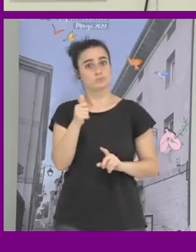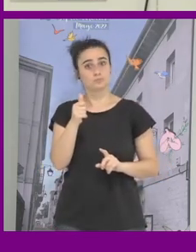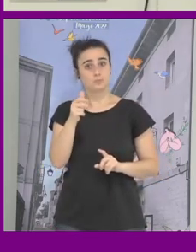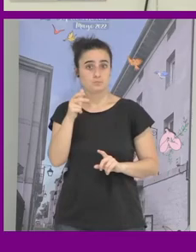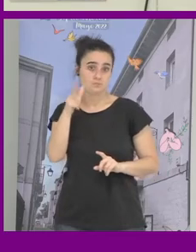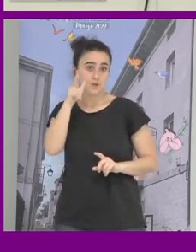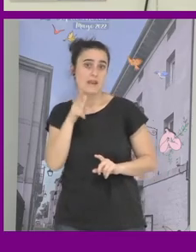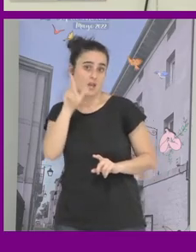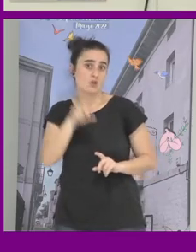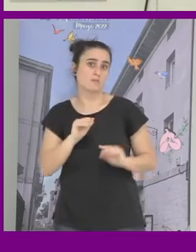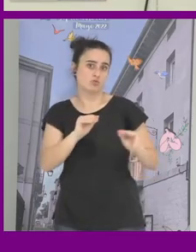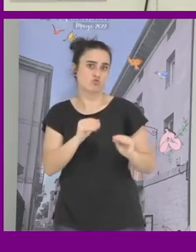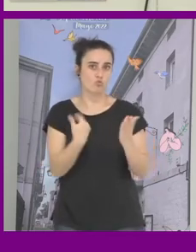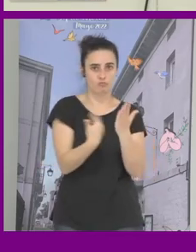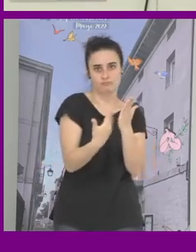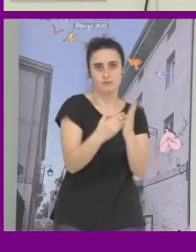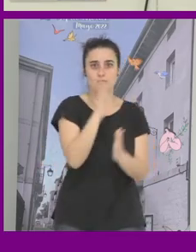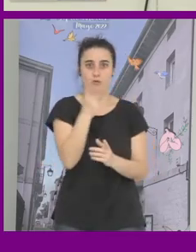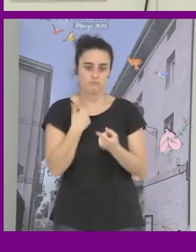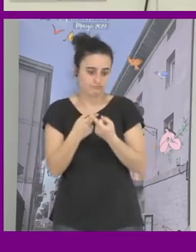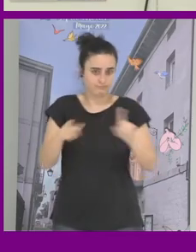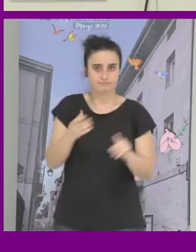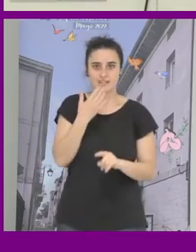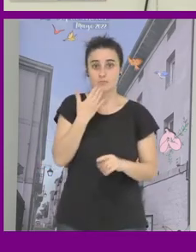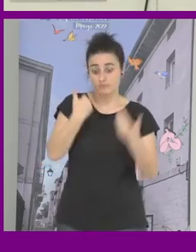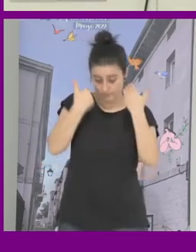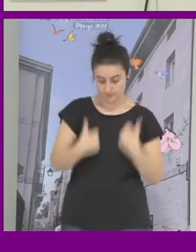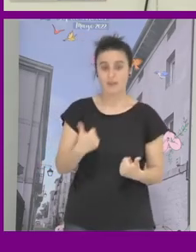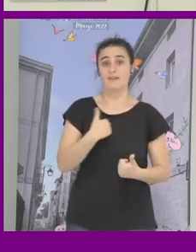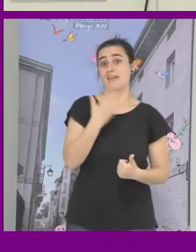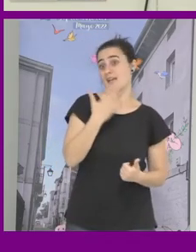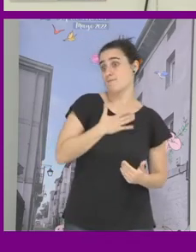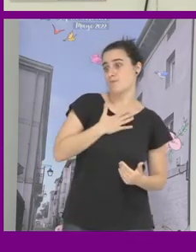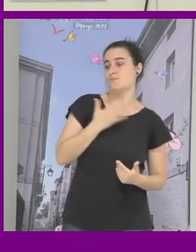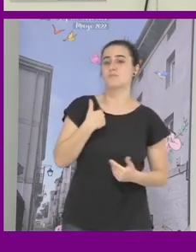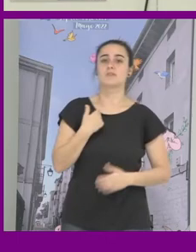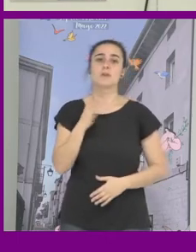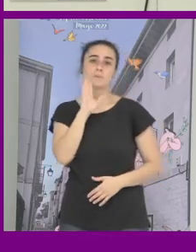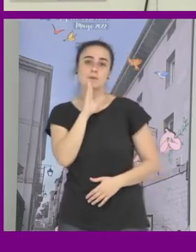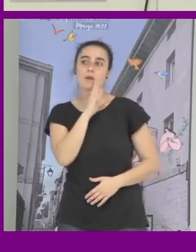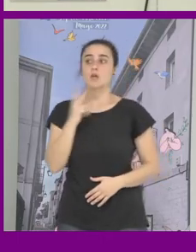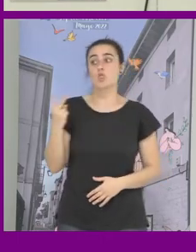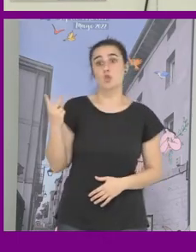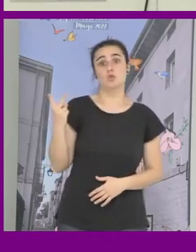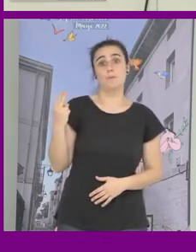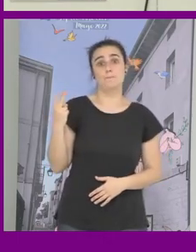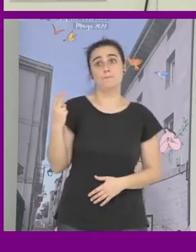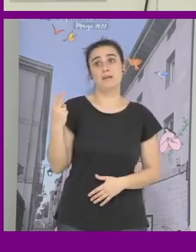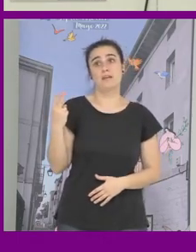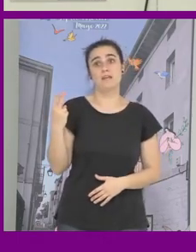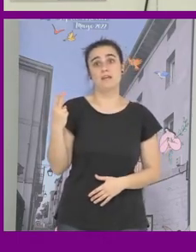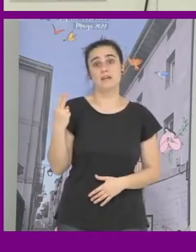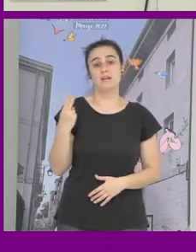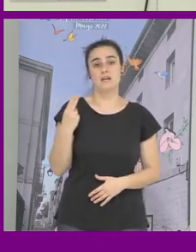seinale. Eta nola oso desberdina da, izatea, ba, nire kasuan bezala, ba, bi ama, bikote, ez,